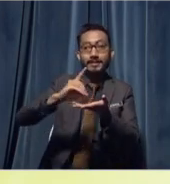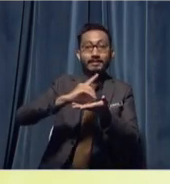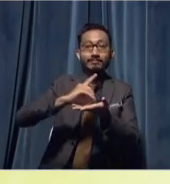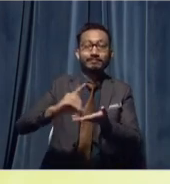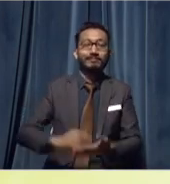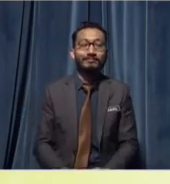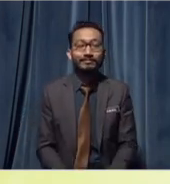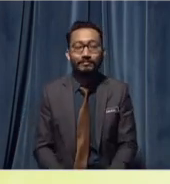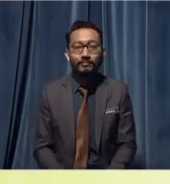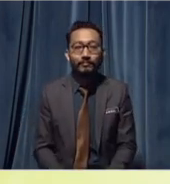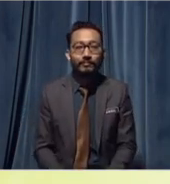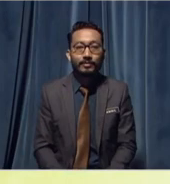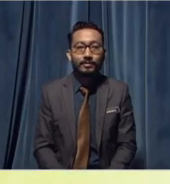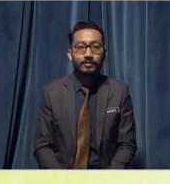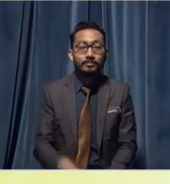deterjen.